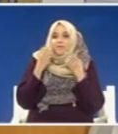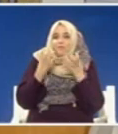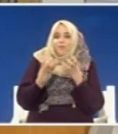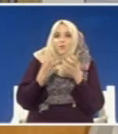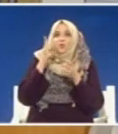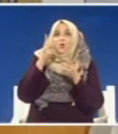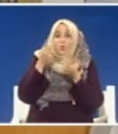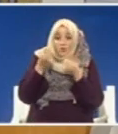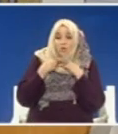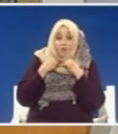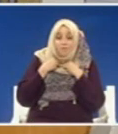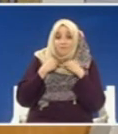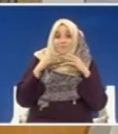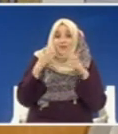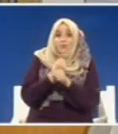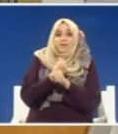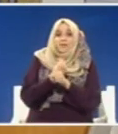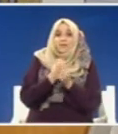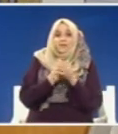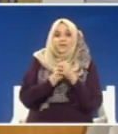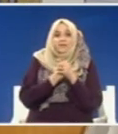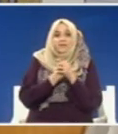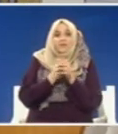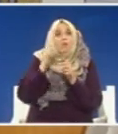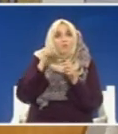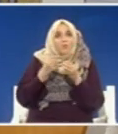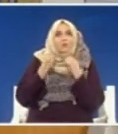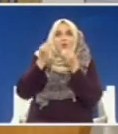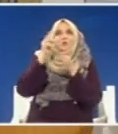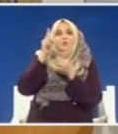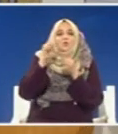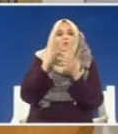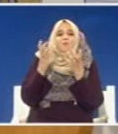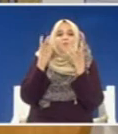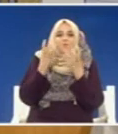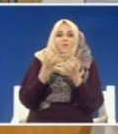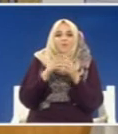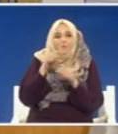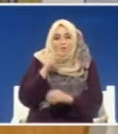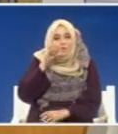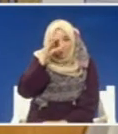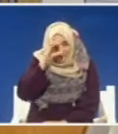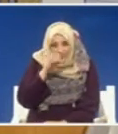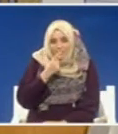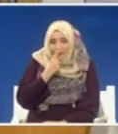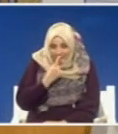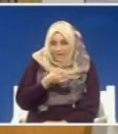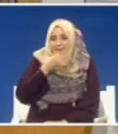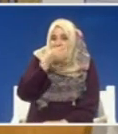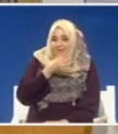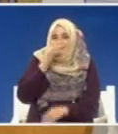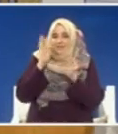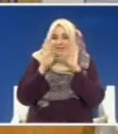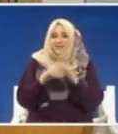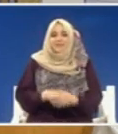ما يريد وأن يحقق له ما يريد فليعطي الله ما يريد. الله الله. من الطاعة والذكر والصلاة وما لا.